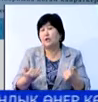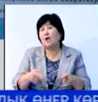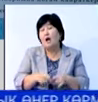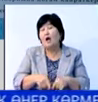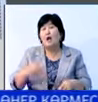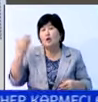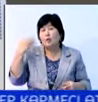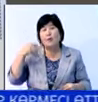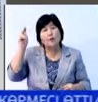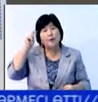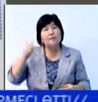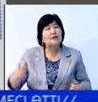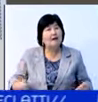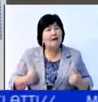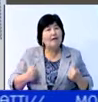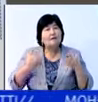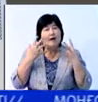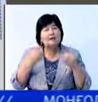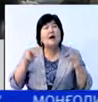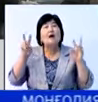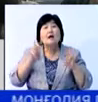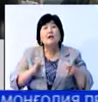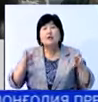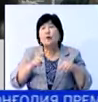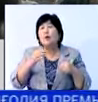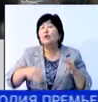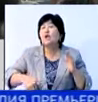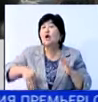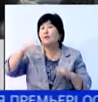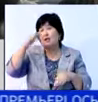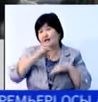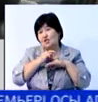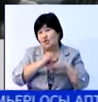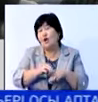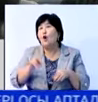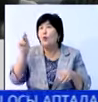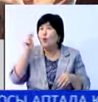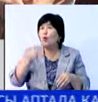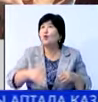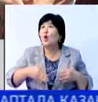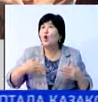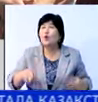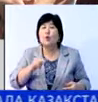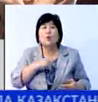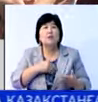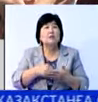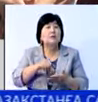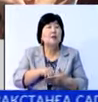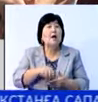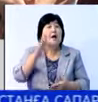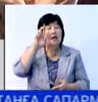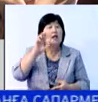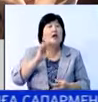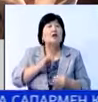Ал бойындағы білімге деген ынтызарлық пен ізденімпаздық оны биікке жетеледі. Оқыды, үлкен қызметтерде болды. Ел